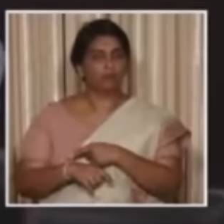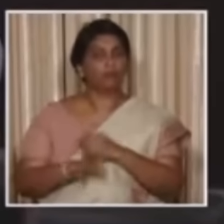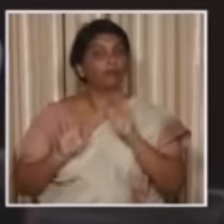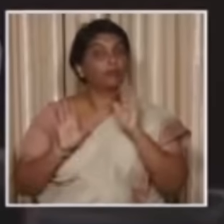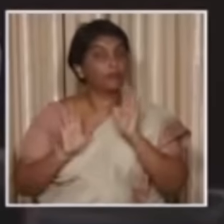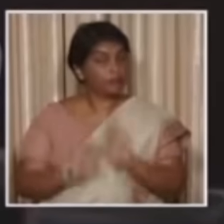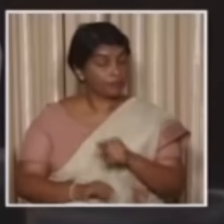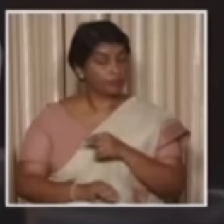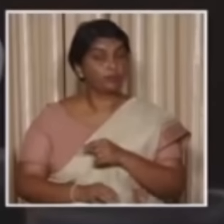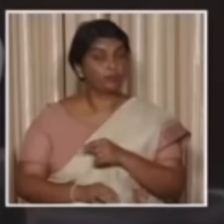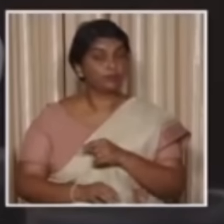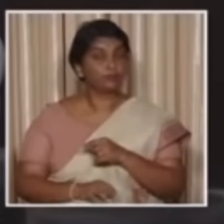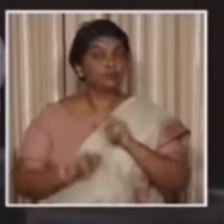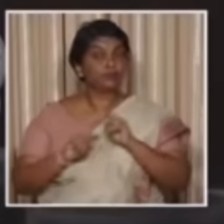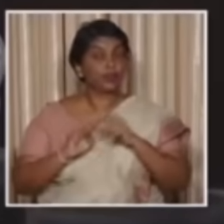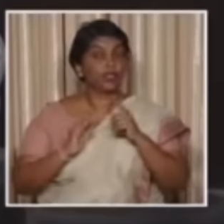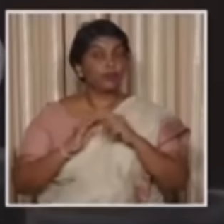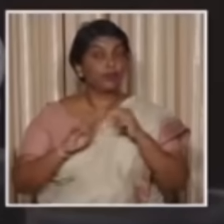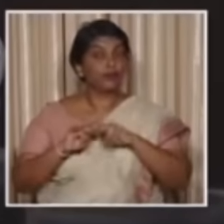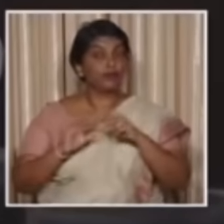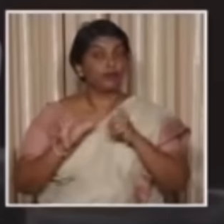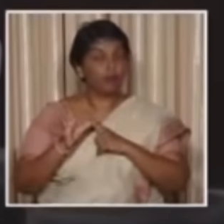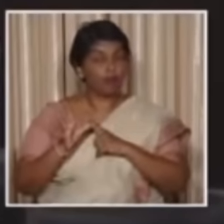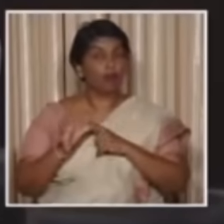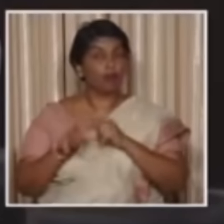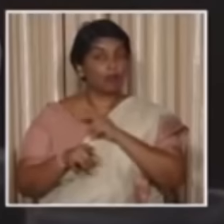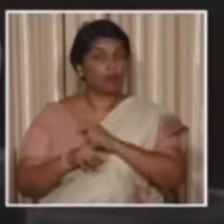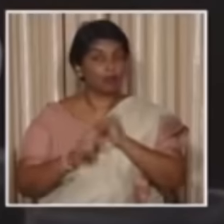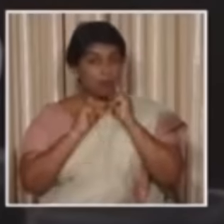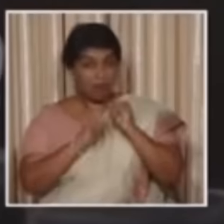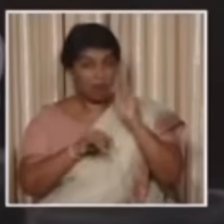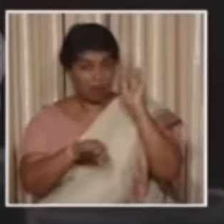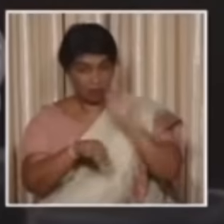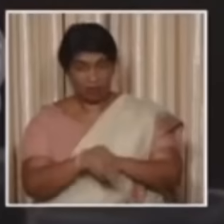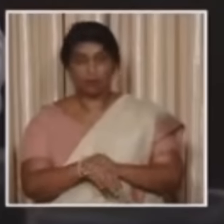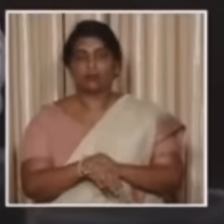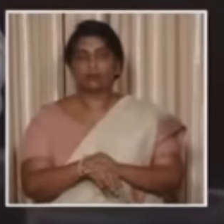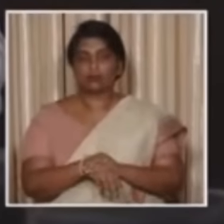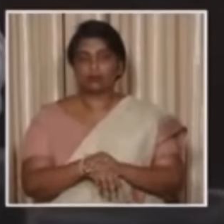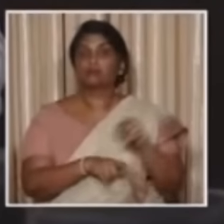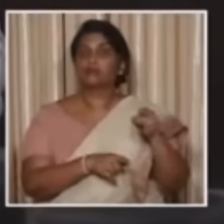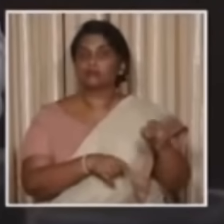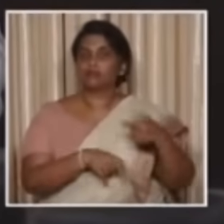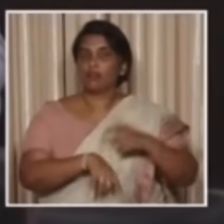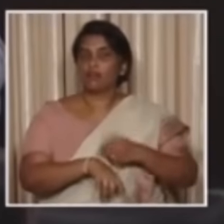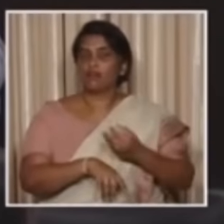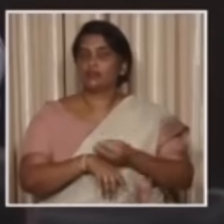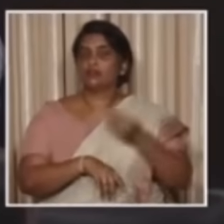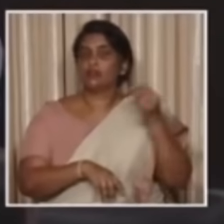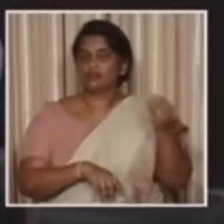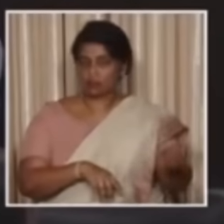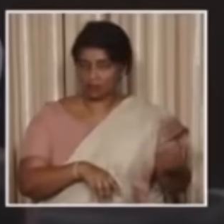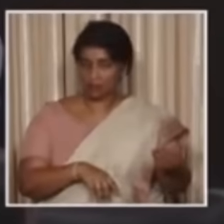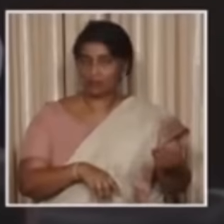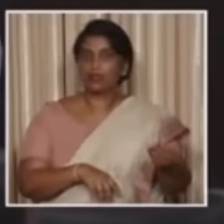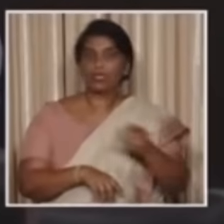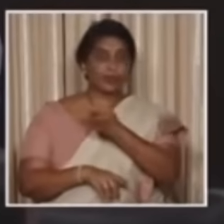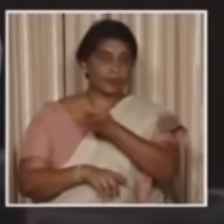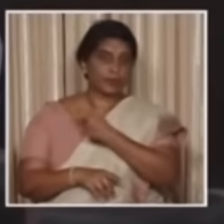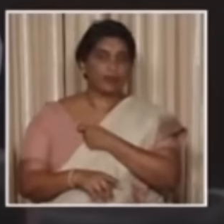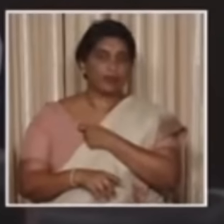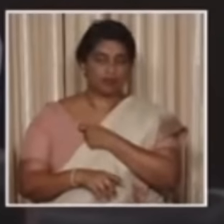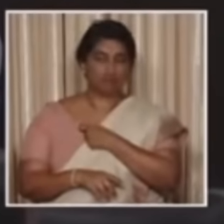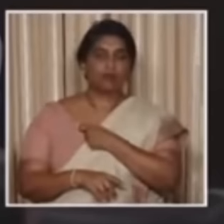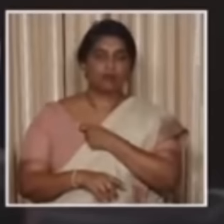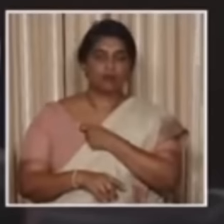හැබැයි FIFA එක කිව්වේ විමර්ශනයෙන් චෝදනා ඔප්පු වෙනකල් ඔවුන්ට අවස්ථාව දෙන්න කියලා කිව්වා මේ බෑන්ඩ් එක